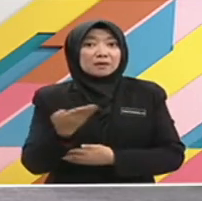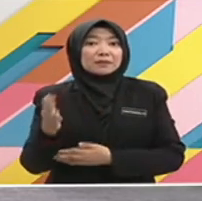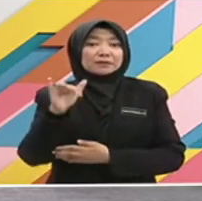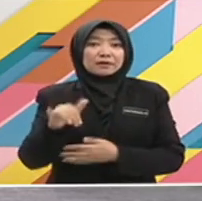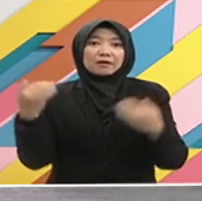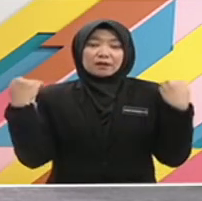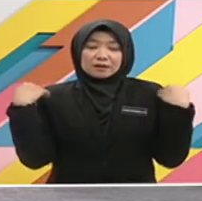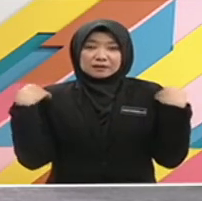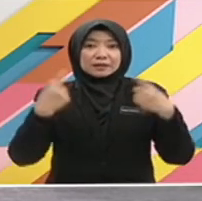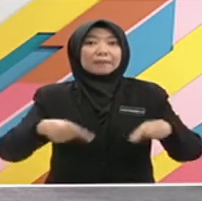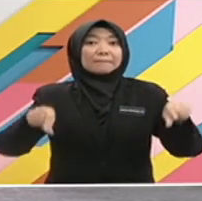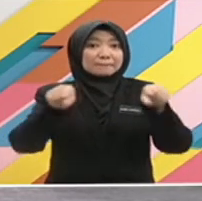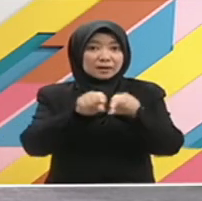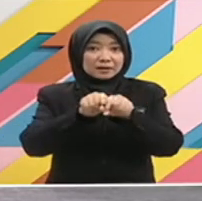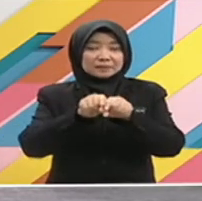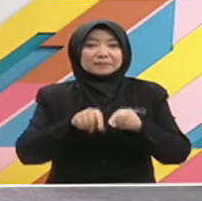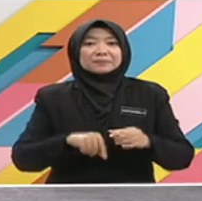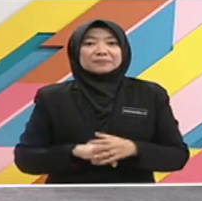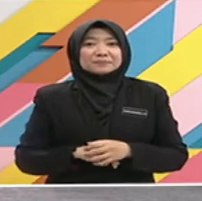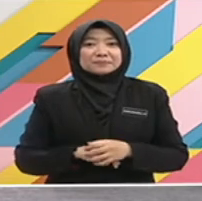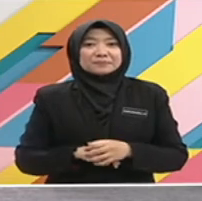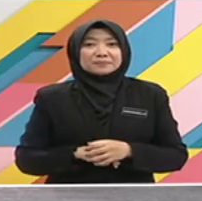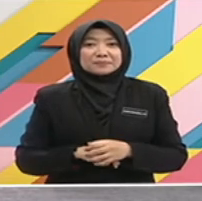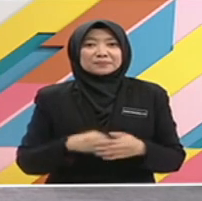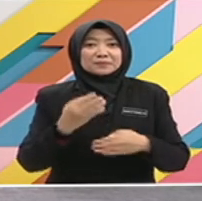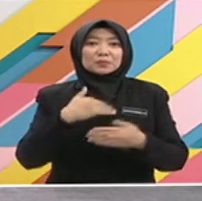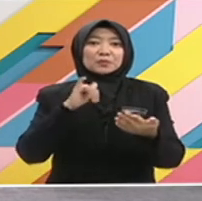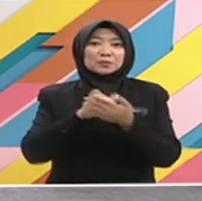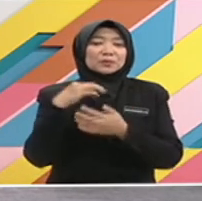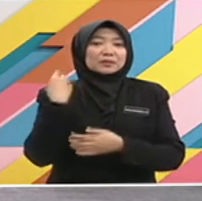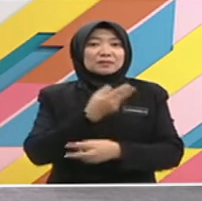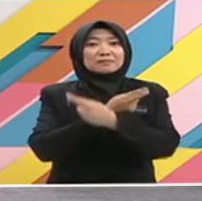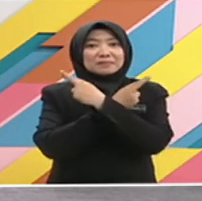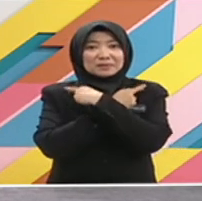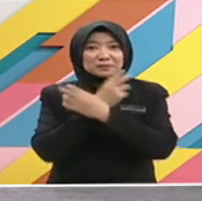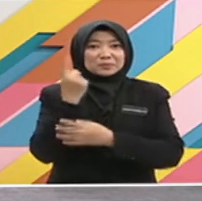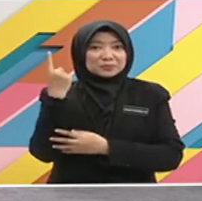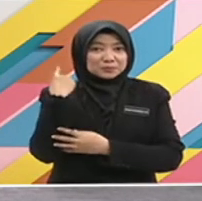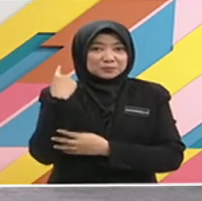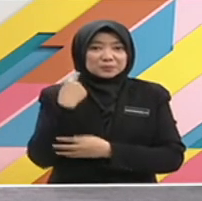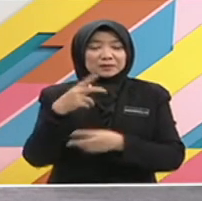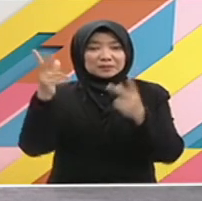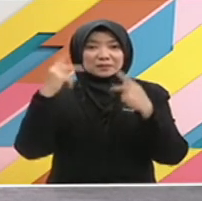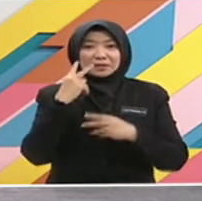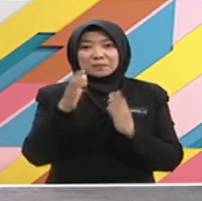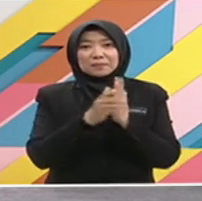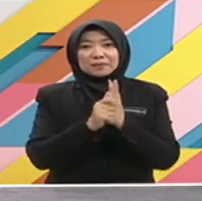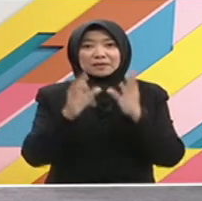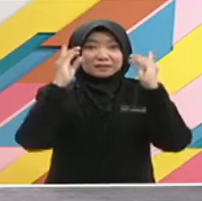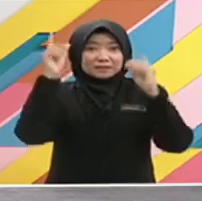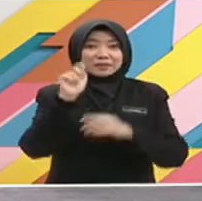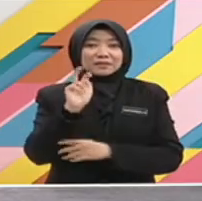ada imbangan simetri dan tidak simetri. Sementara itu kita akan bertirak seketika. Jangan ke mana-mana. Kembali menonton Mahir di Didik